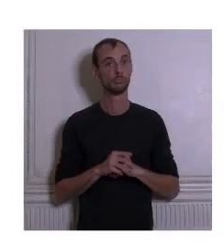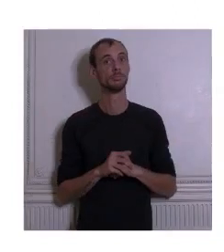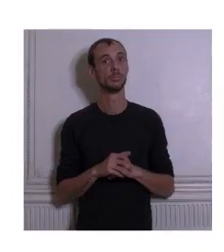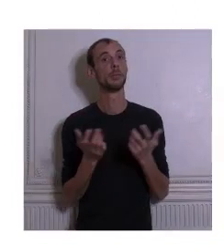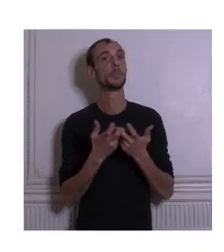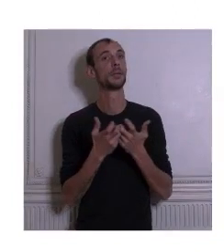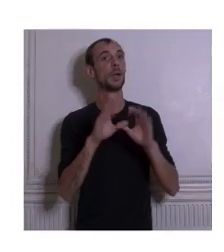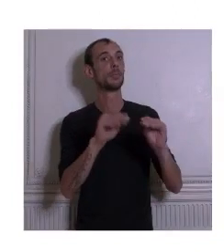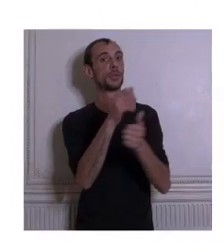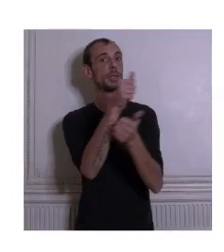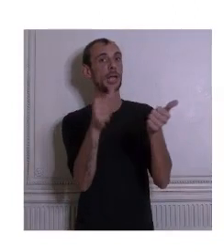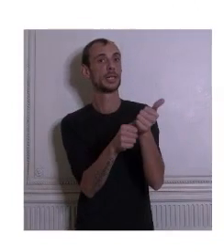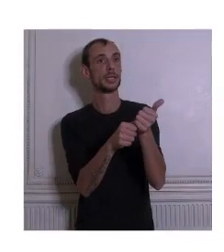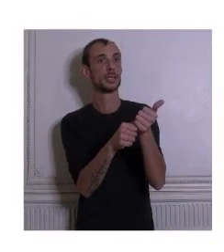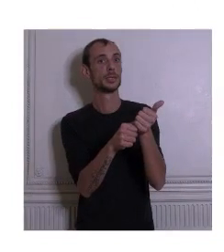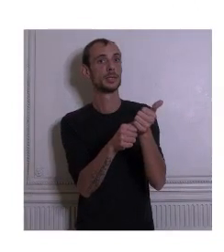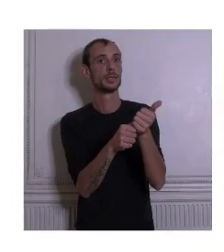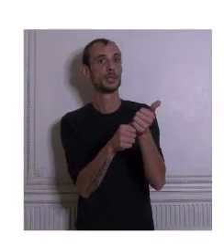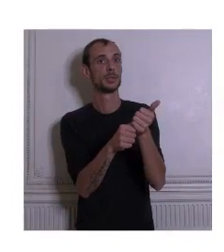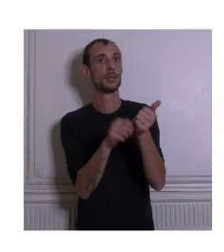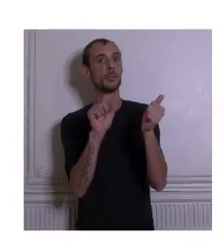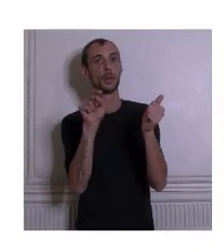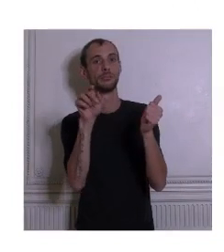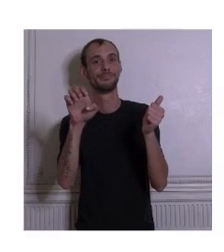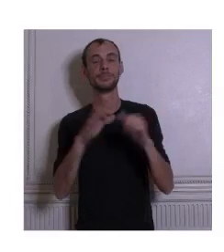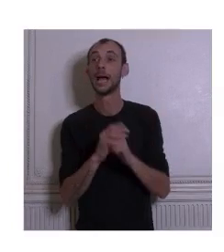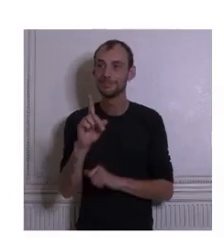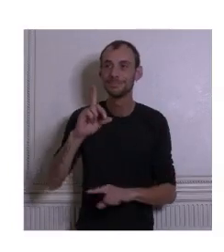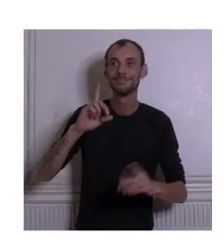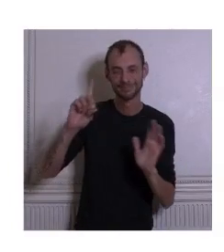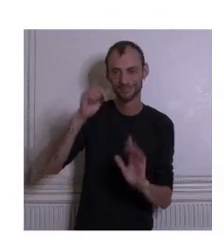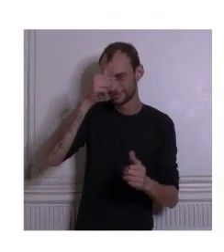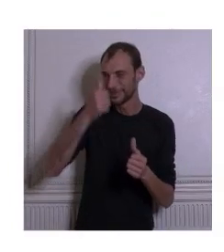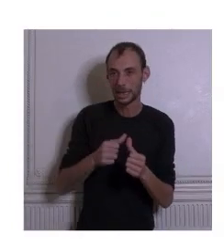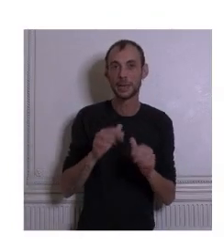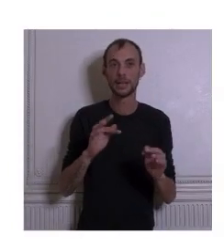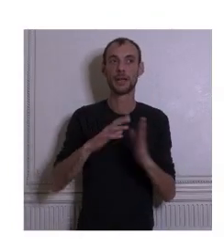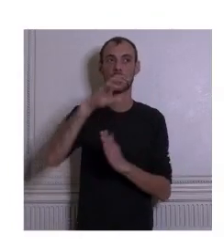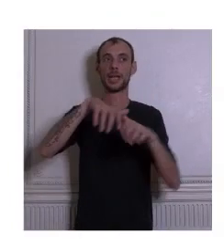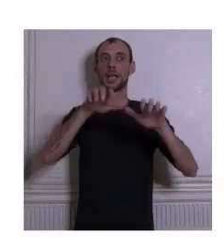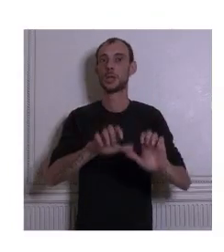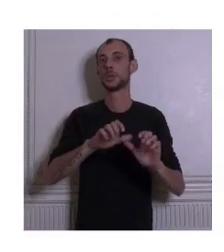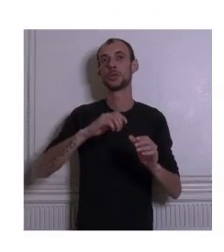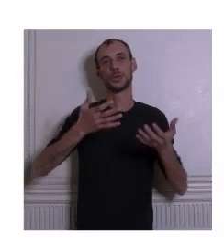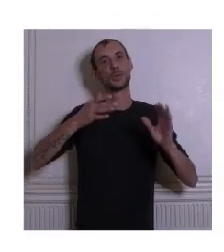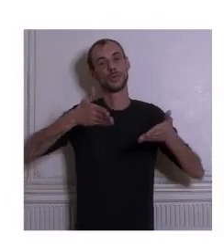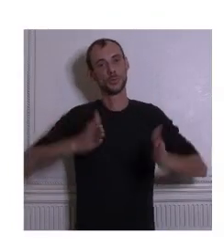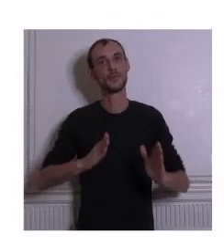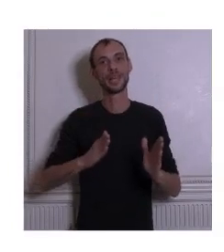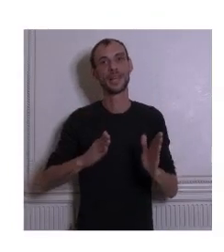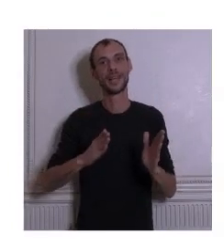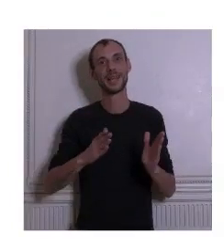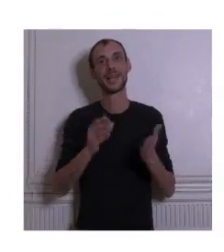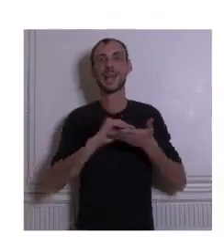remercie. Délibération numéro 19. Madame Pitot, modification de durée hebdomadaire de travail d'un